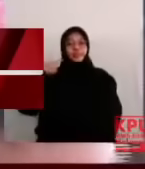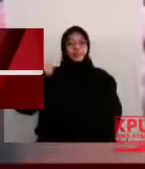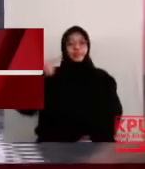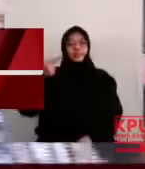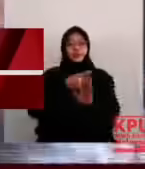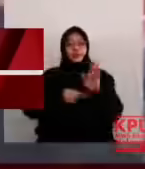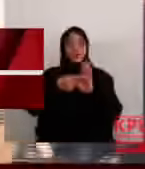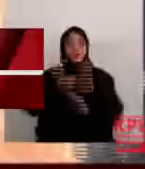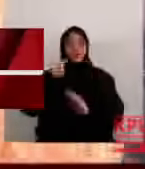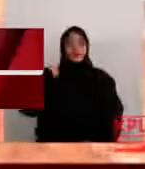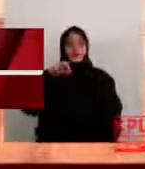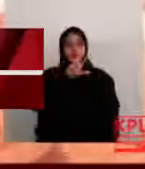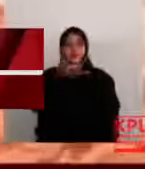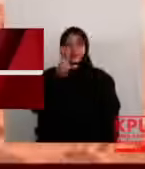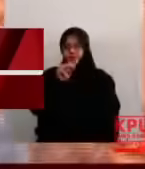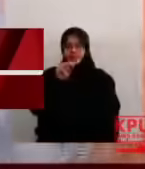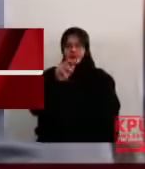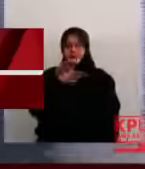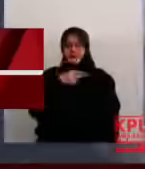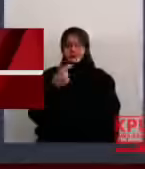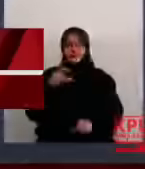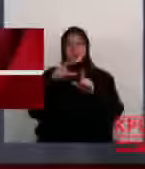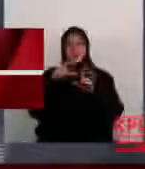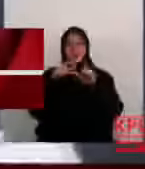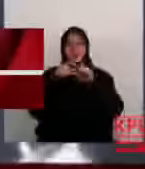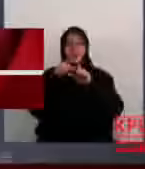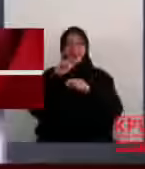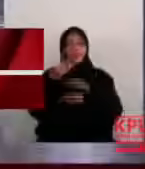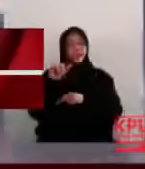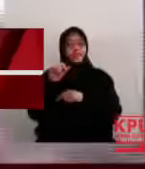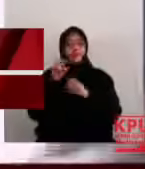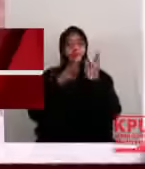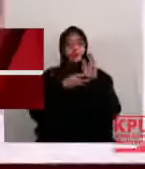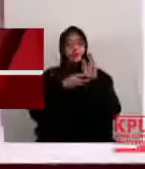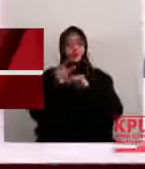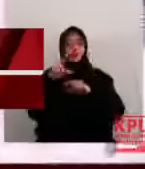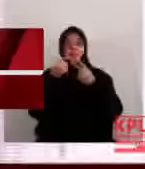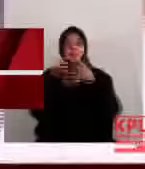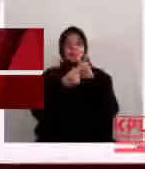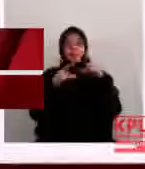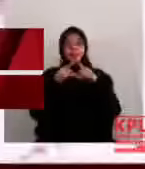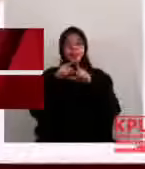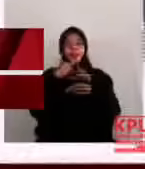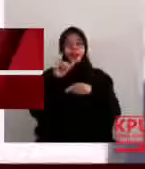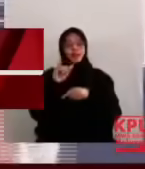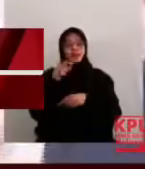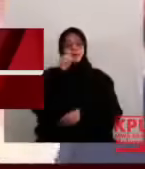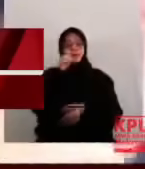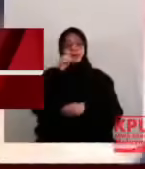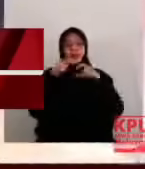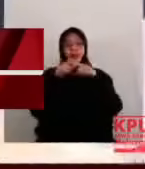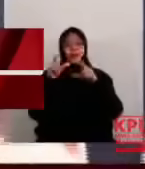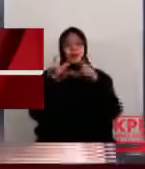akan lanjut ke tahapan kesehatan yang mana dari pemerintah provinsi Jawa Barat ini Rumah Sakit